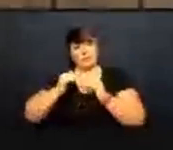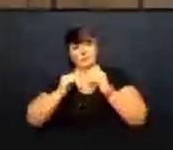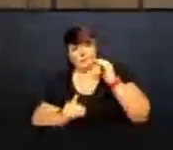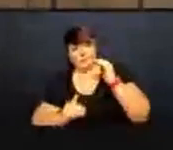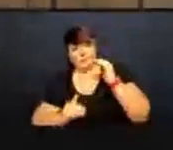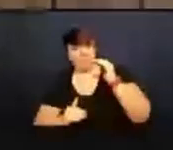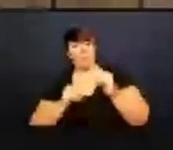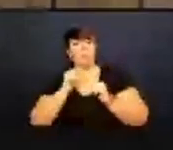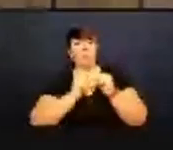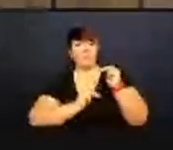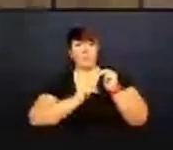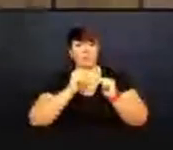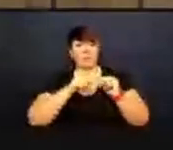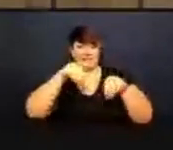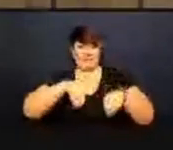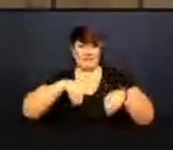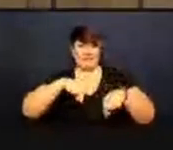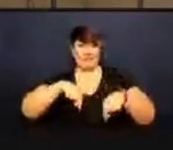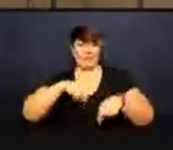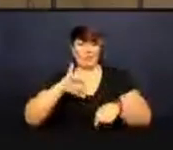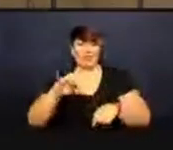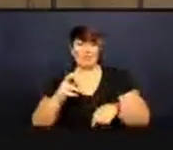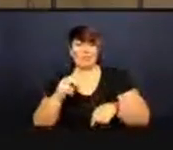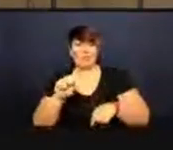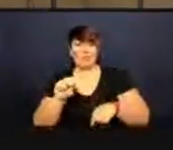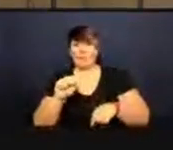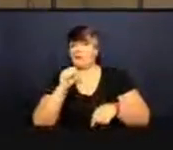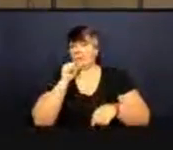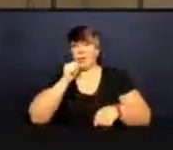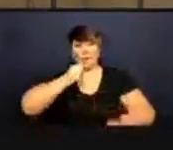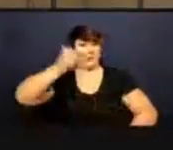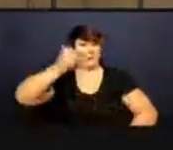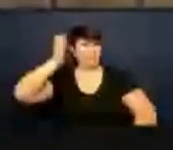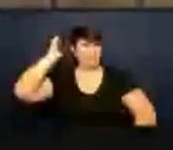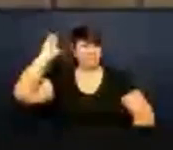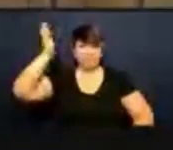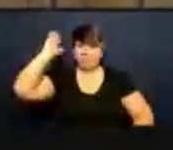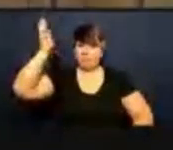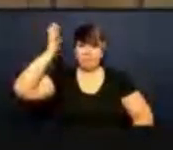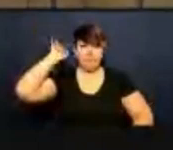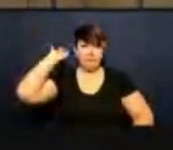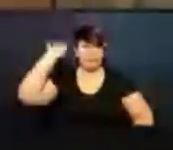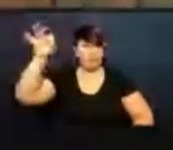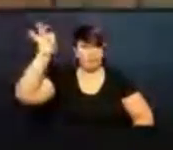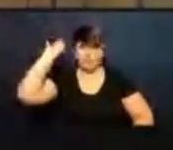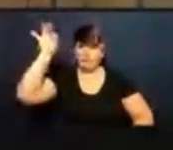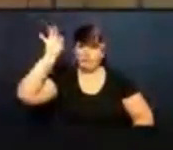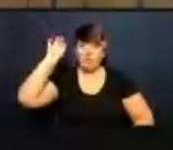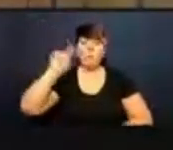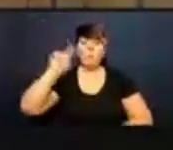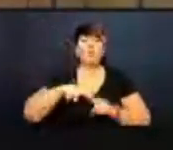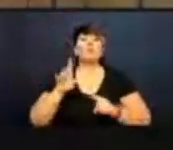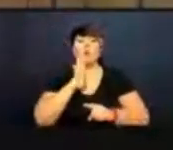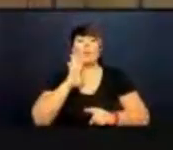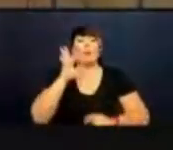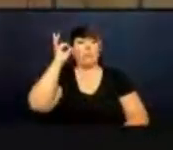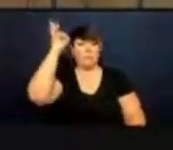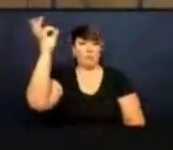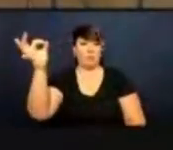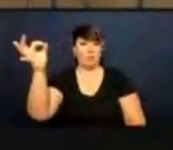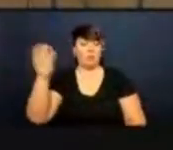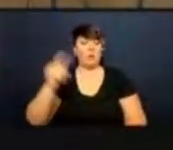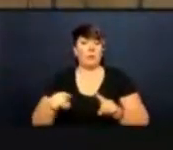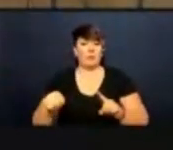Kila ambacho kimejitokeza sana hapa ni kuwa tumeona kutokuwepo kwa usawa kati